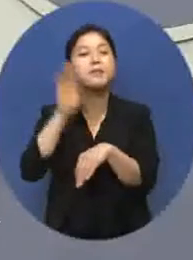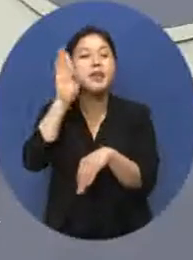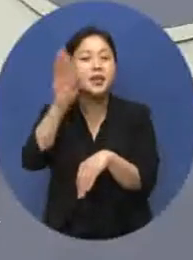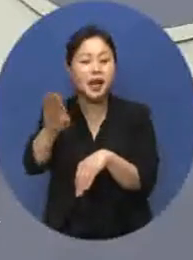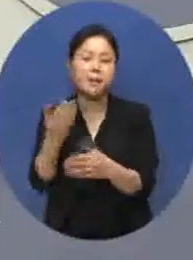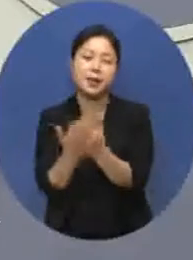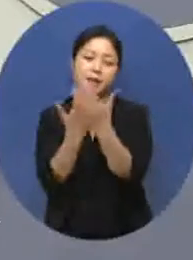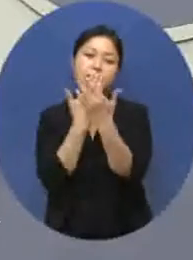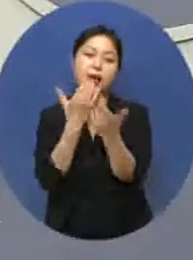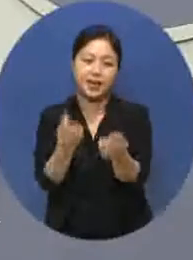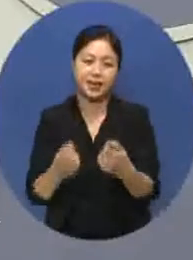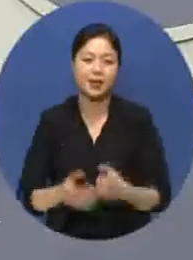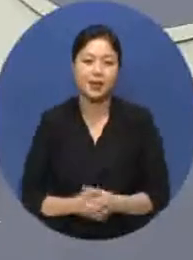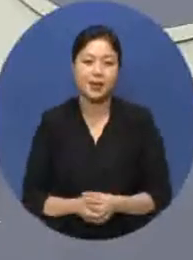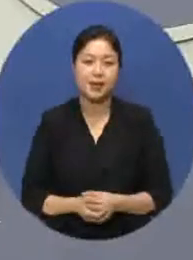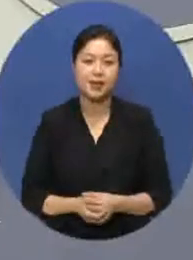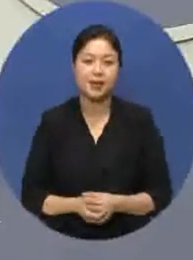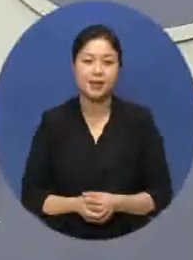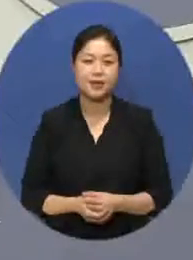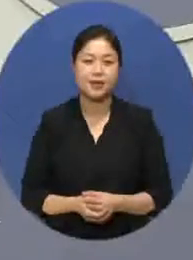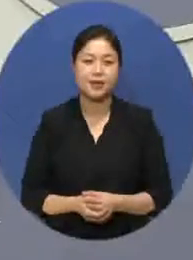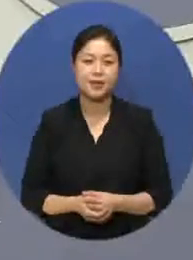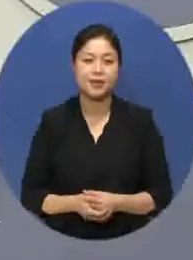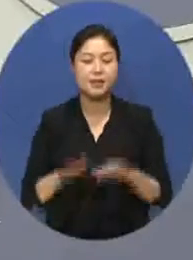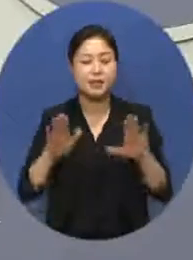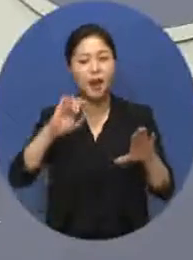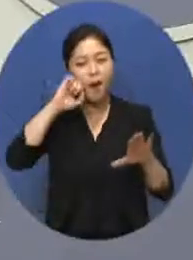분명한 사실이니까 일단은 이